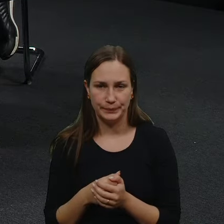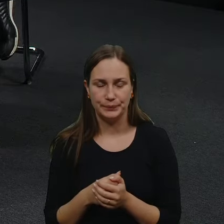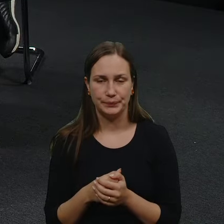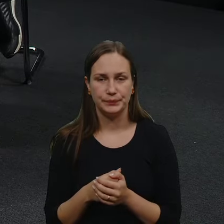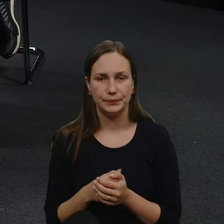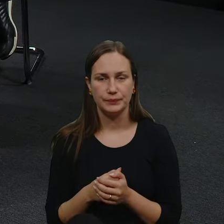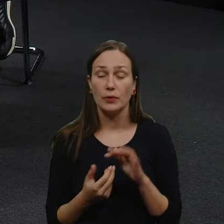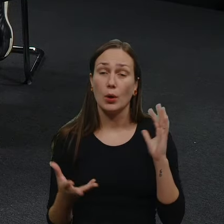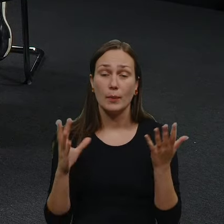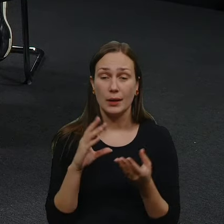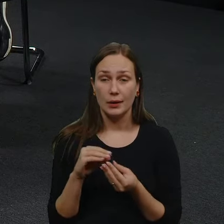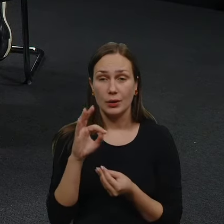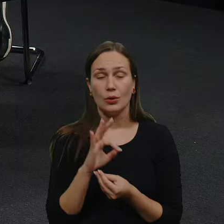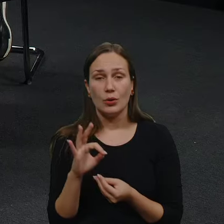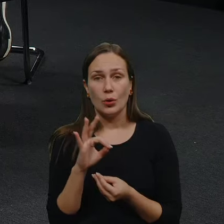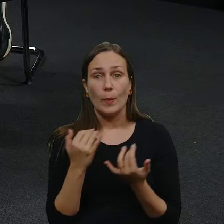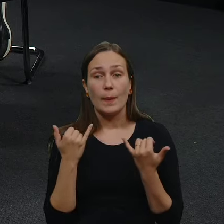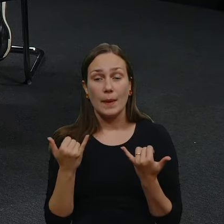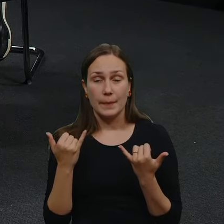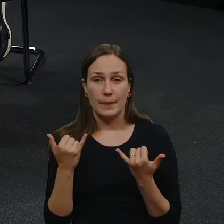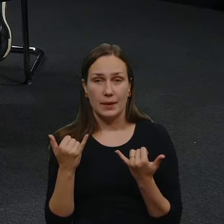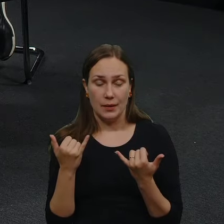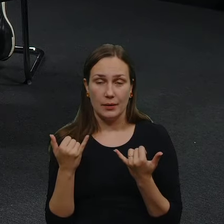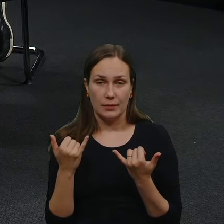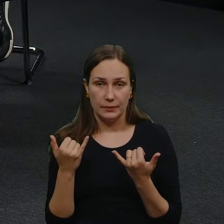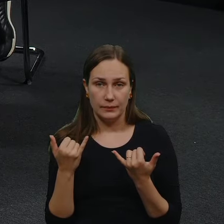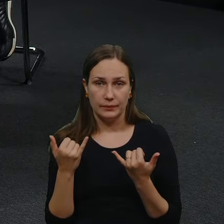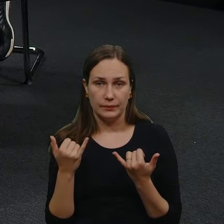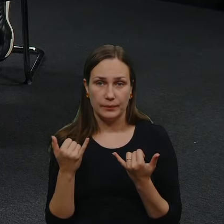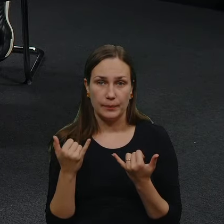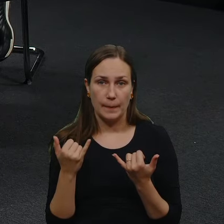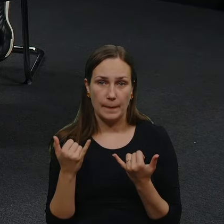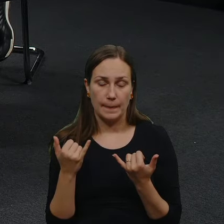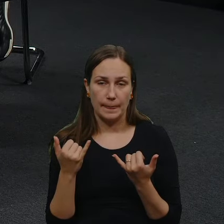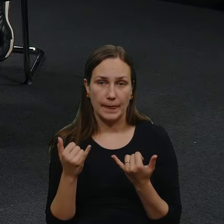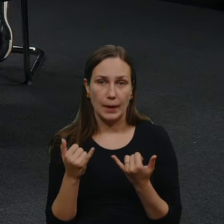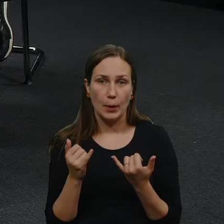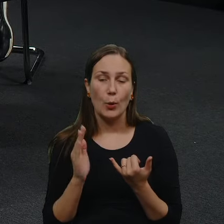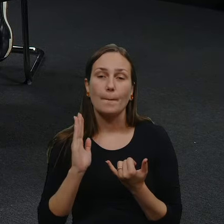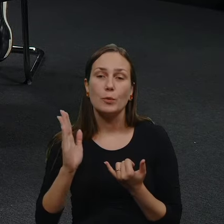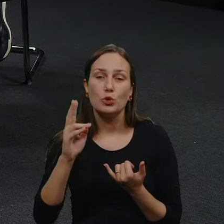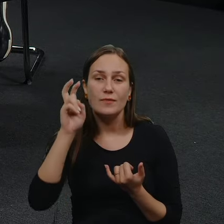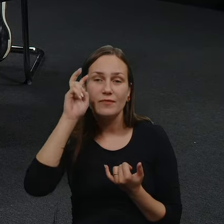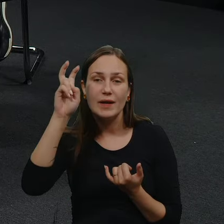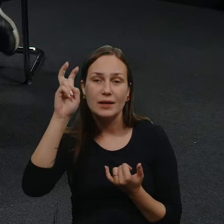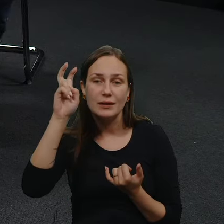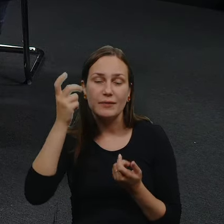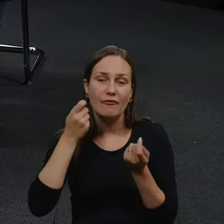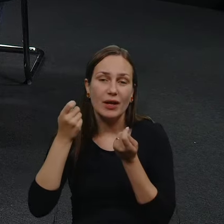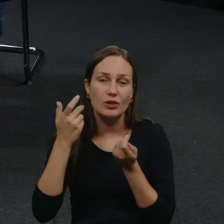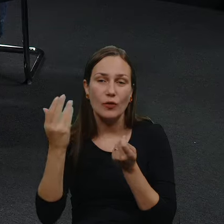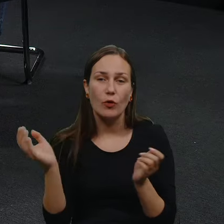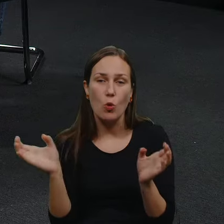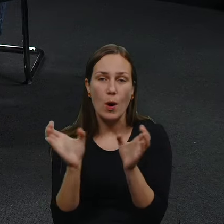o žiūrėkit, o apskritai, kalbant apie dabar, nu, tokia ryškėjančia, ar ne, būsimą valdančią koaliciją, vis į ateitį